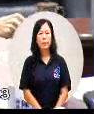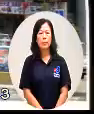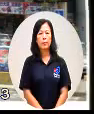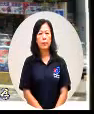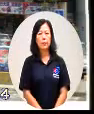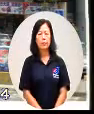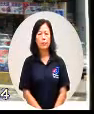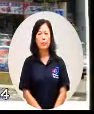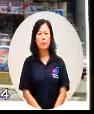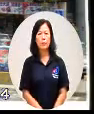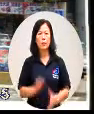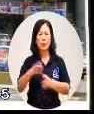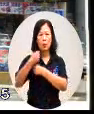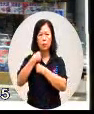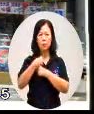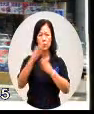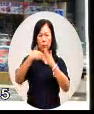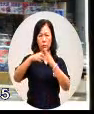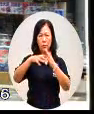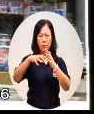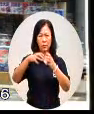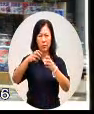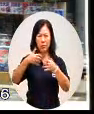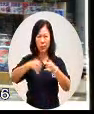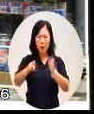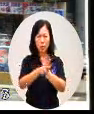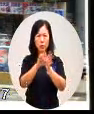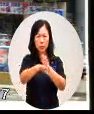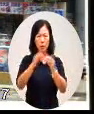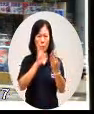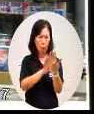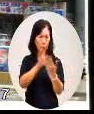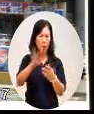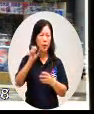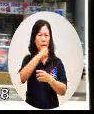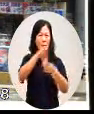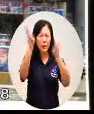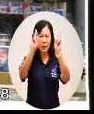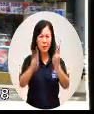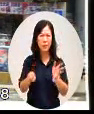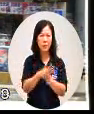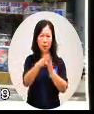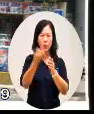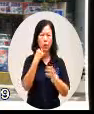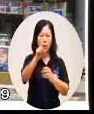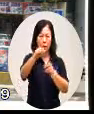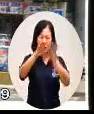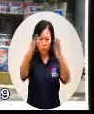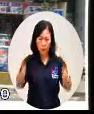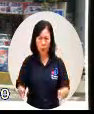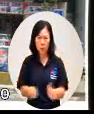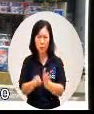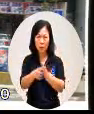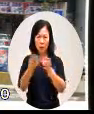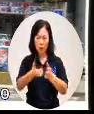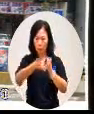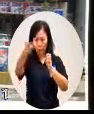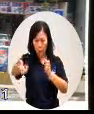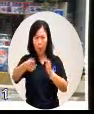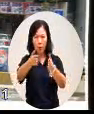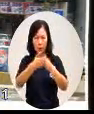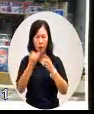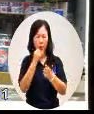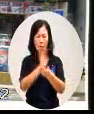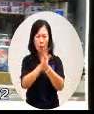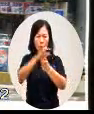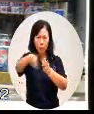金宵路905巷2号的门前台电有一个变电箱，应该迁移到我服务处对面的